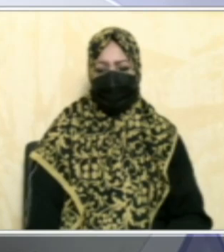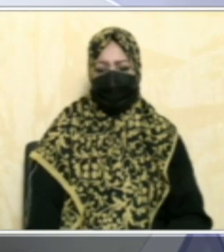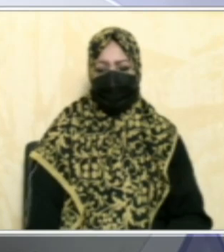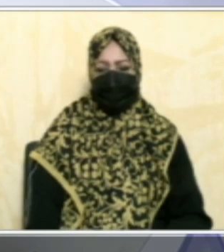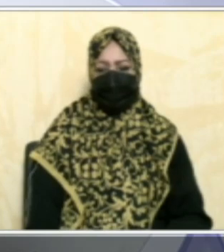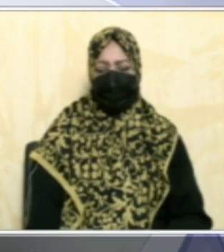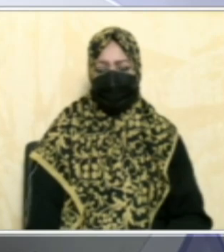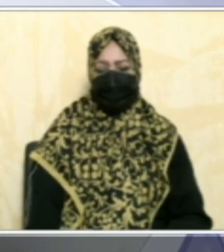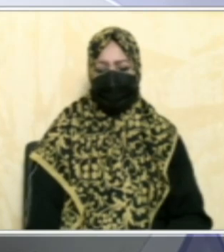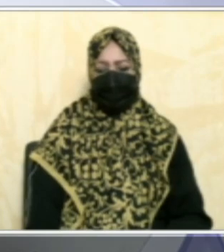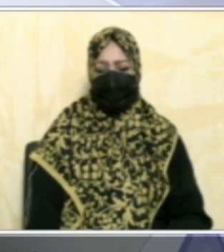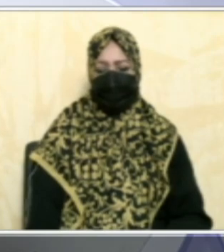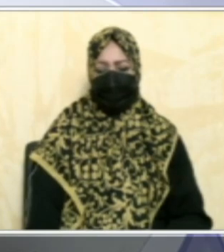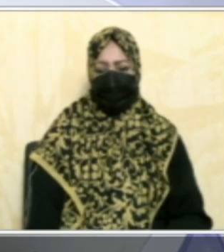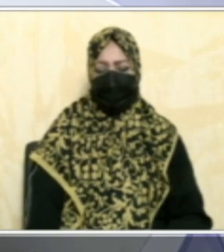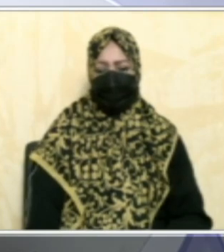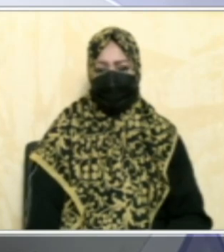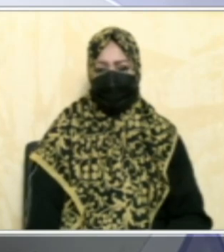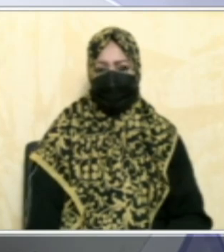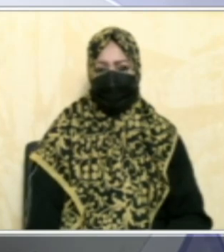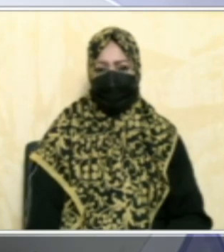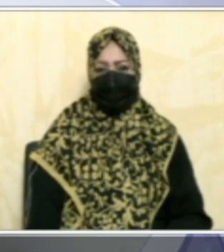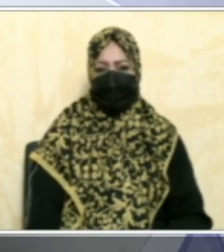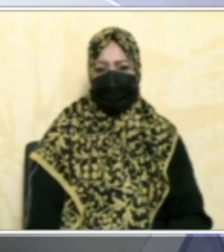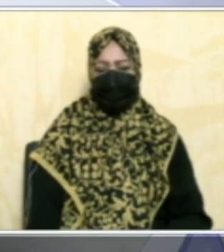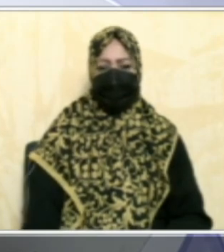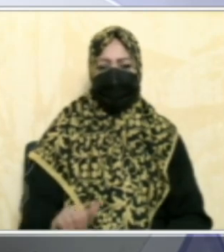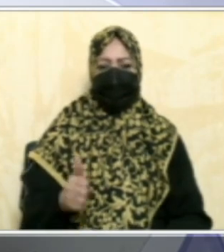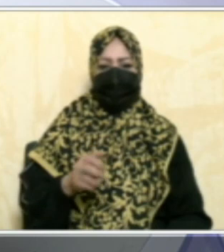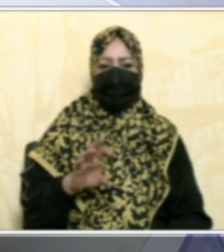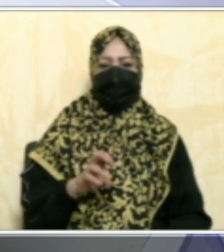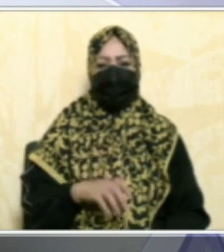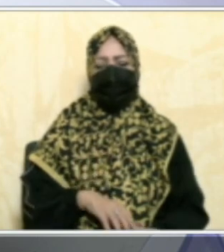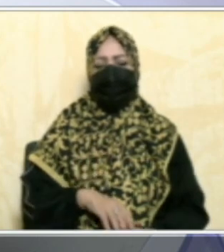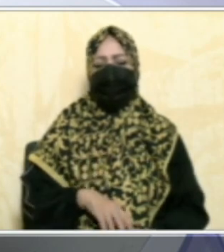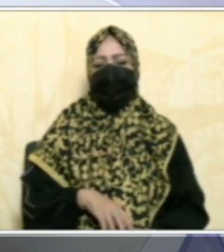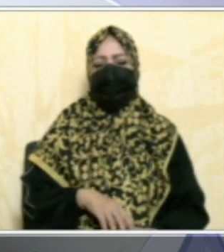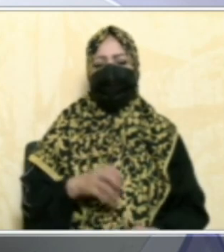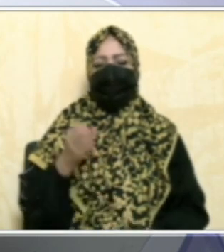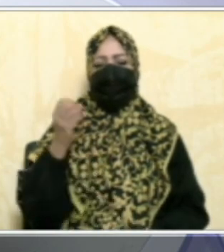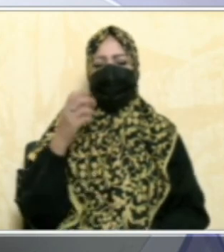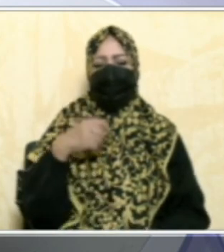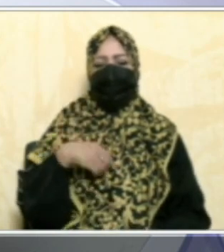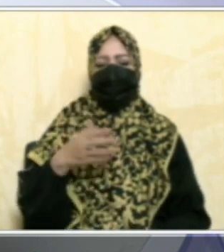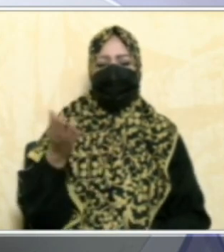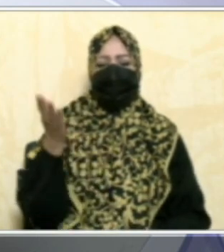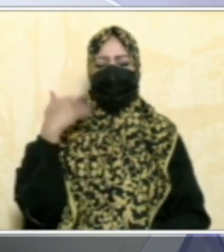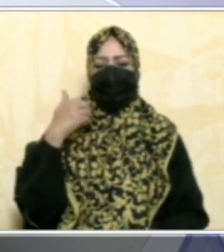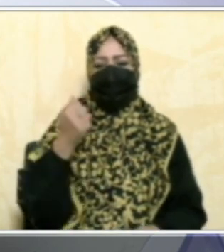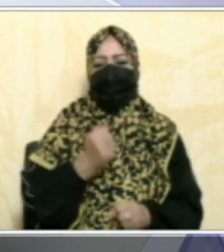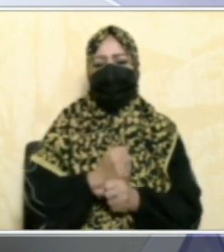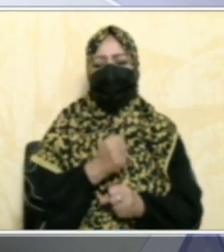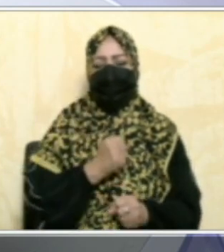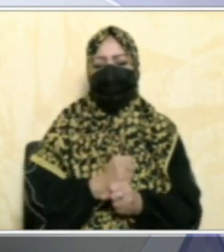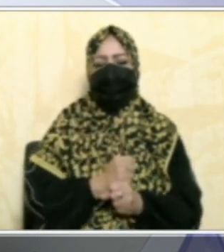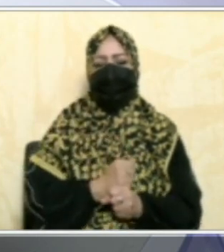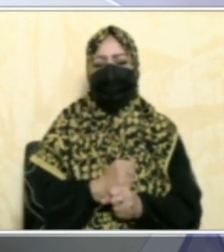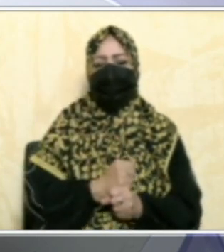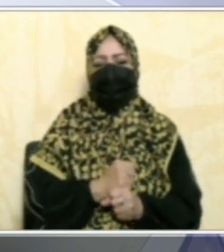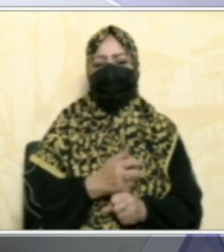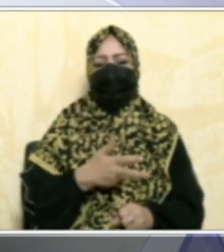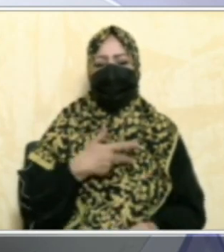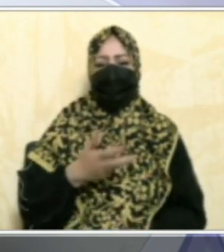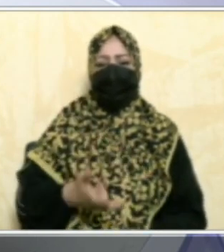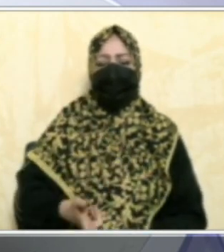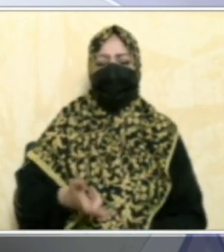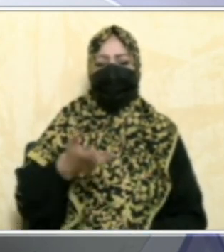الاخت ام محمد من الابيار قالت أنا كنت نخدم في عمل والعمل هذا مفرغيني نمشي في يوم فقط في